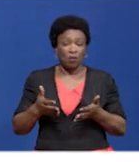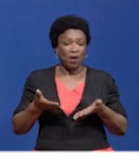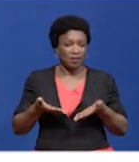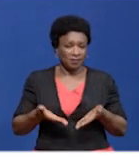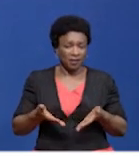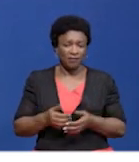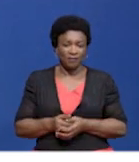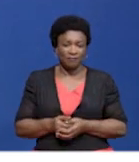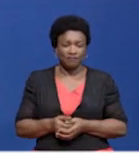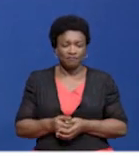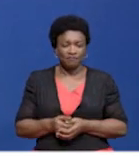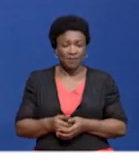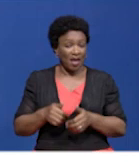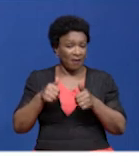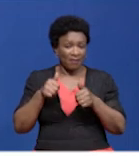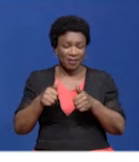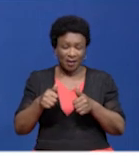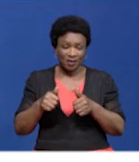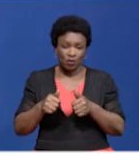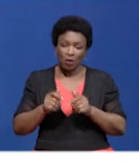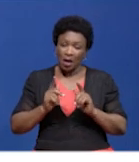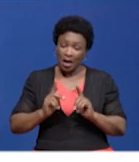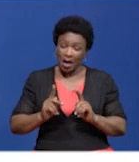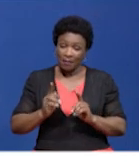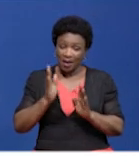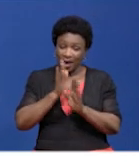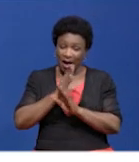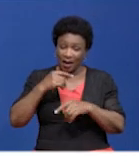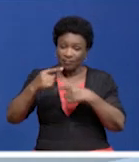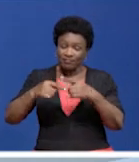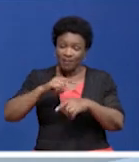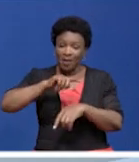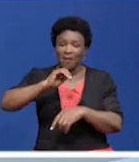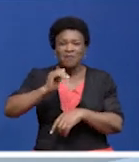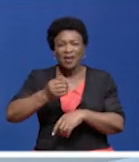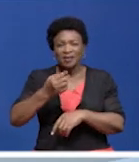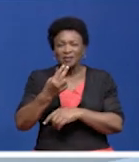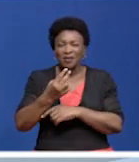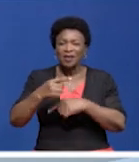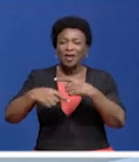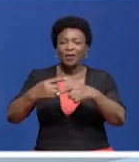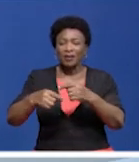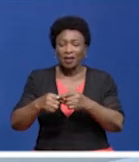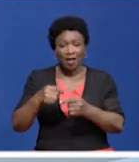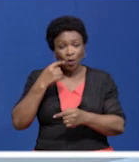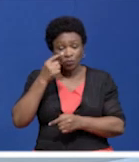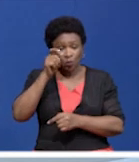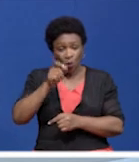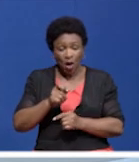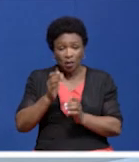lakini prediction kwa maana matar kama hali hii itaa kwa vip miele kukum waten dalili